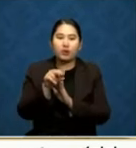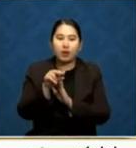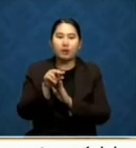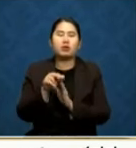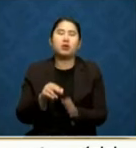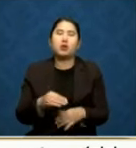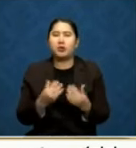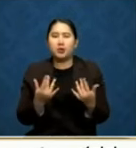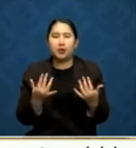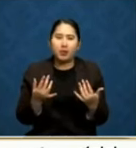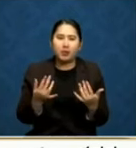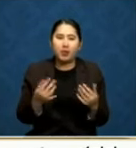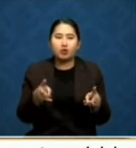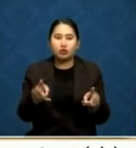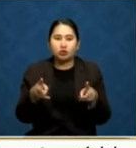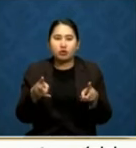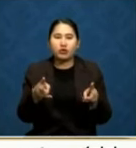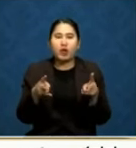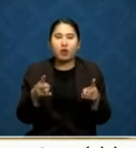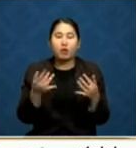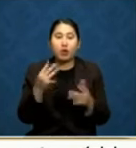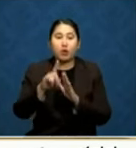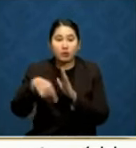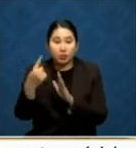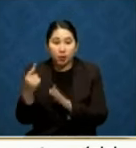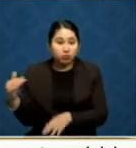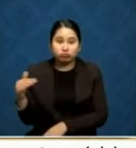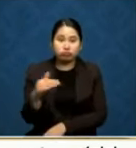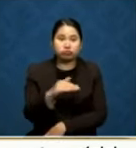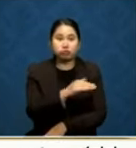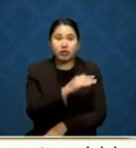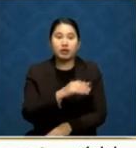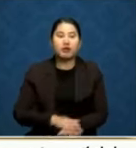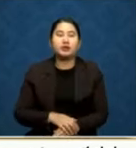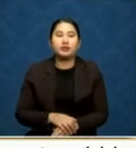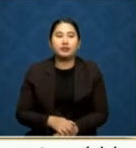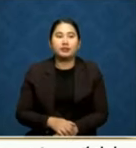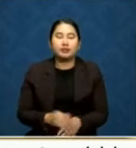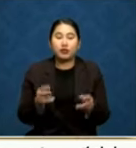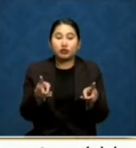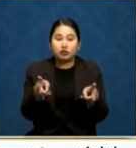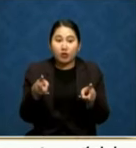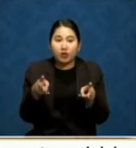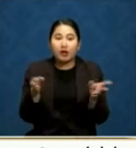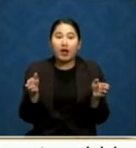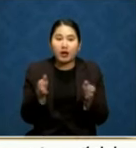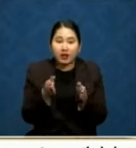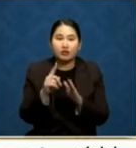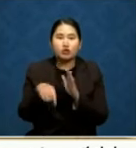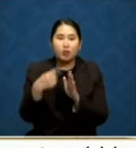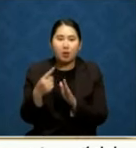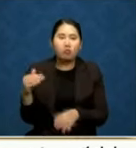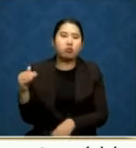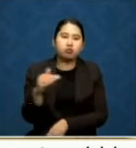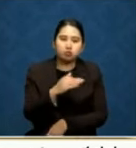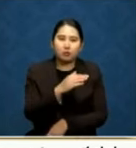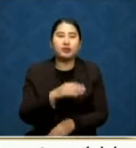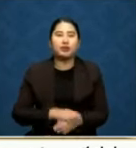อสองแถวคันใหญ่1 ชวโมงมา 1 คันสองแถวคันเล็กคร่งชั่โมงมา 1 คัน